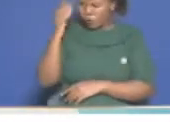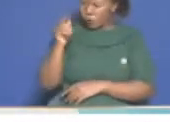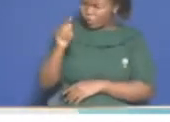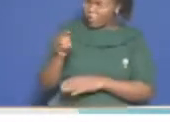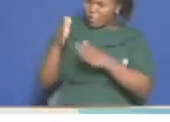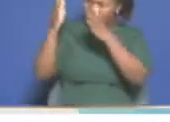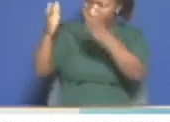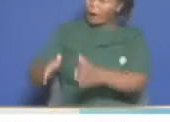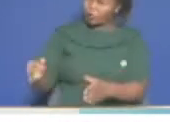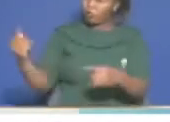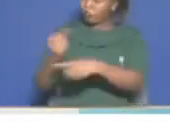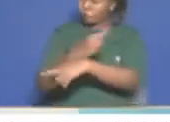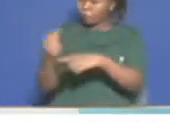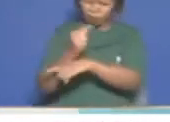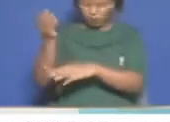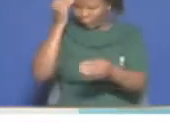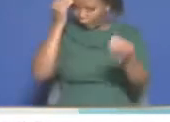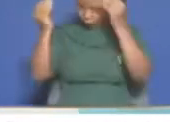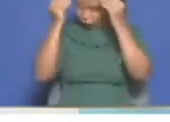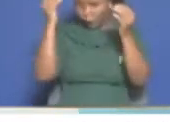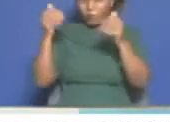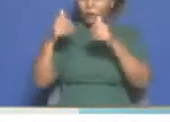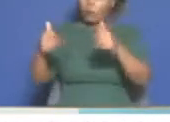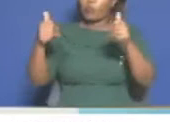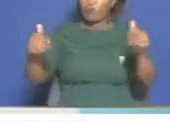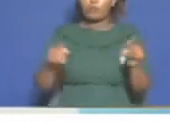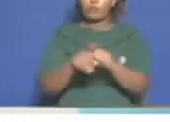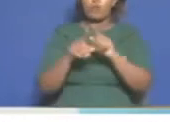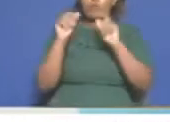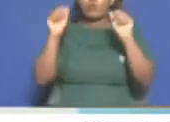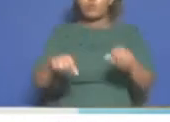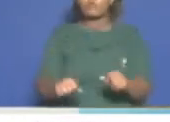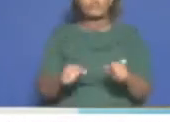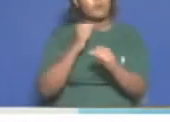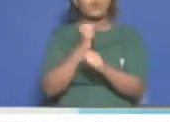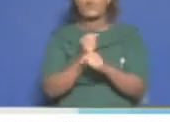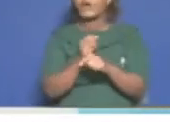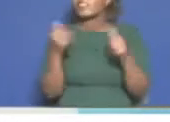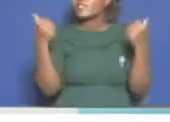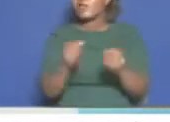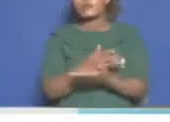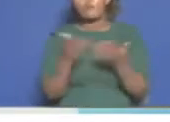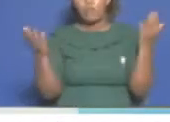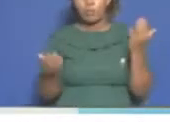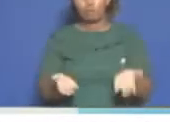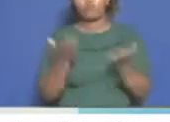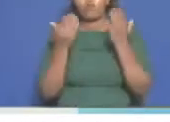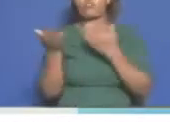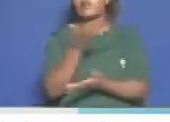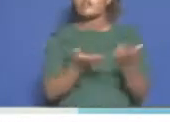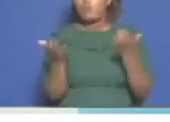ambaye ako trained na ako well versed na ako versatile na anaweza kusurvive kwa hali yoyote ile ya kiuchumi. But kama